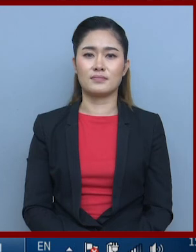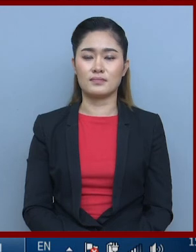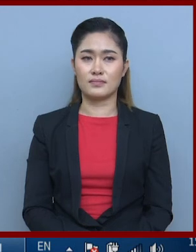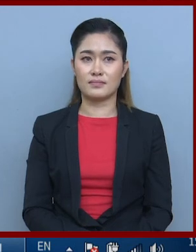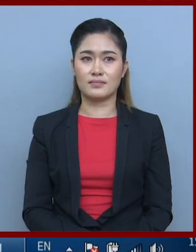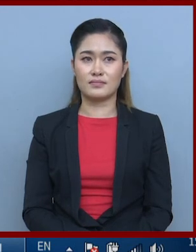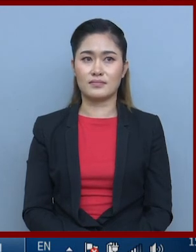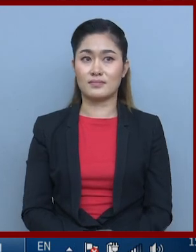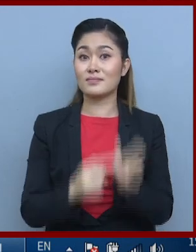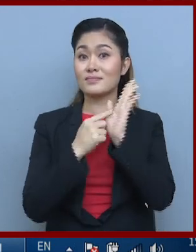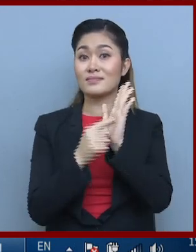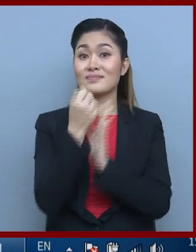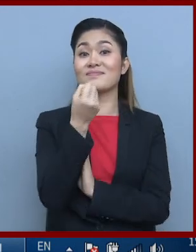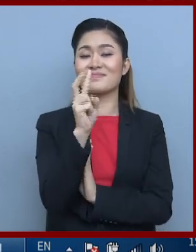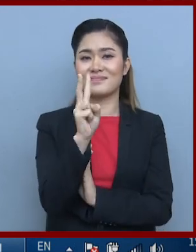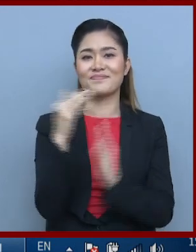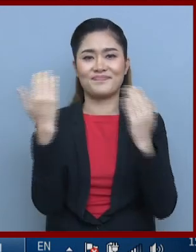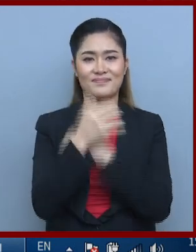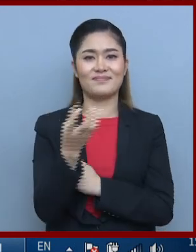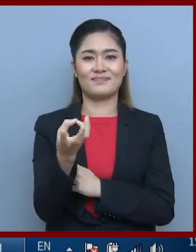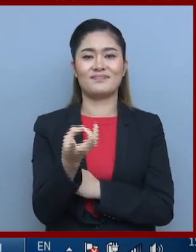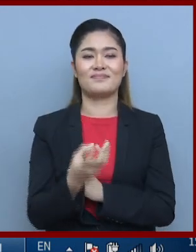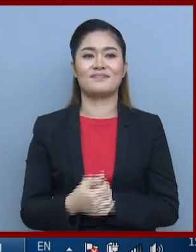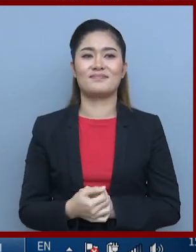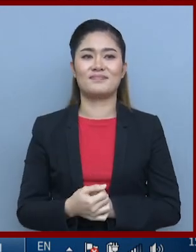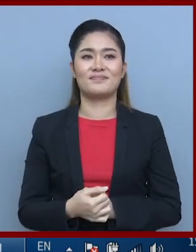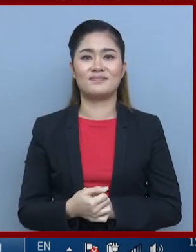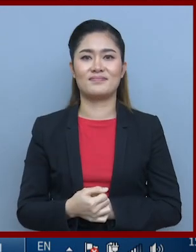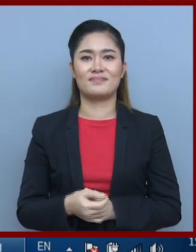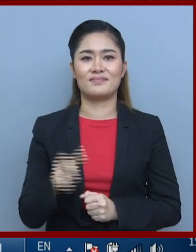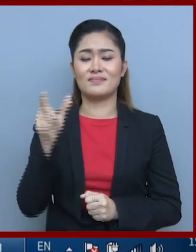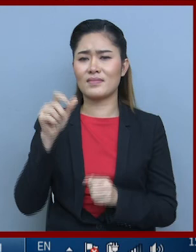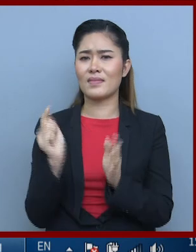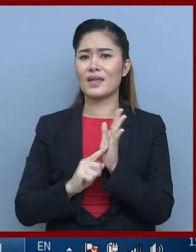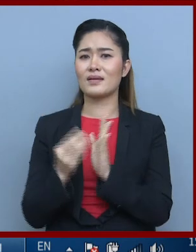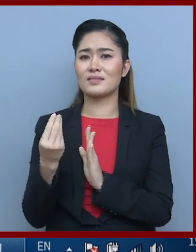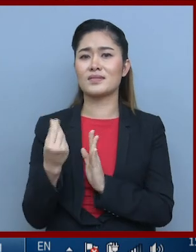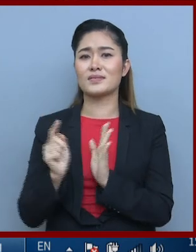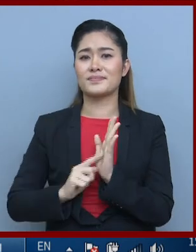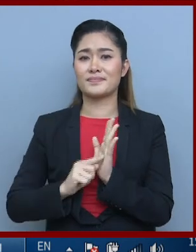หน้าตาของฟอร์มที่12เดี๋ยวครูเปลี่ยนตัวนี้ก่อนแคปชั่นอันนี้คือ exercise อะไรครับ